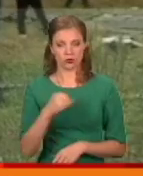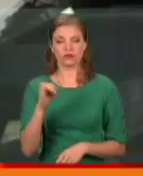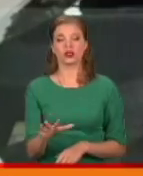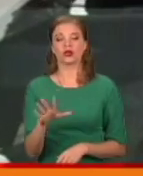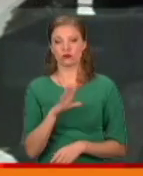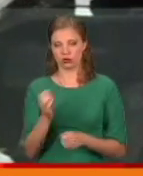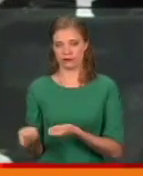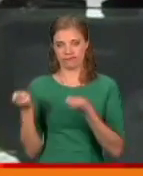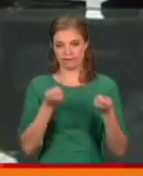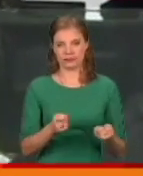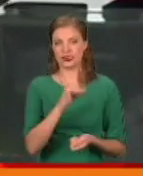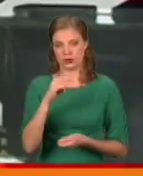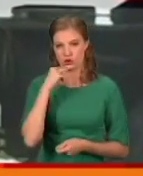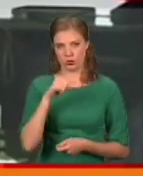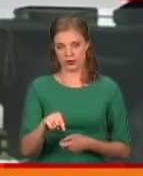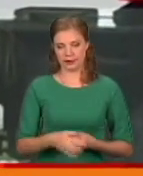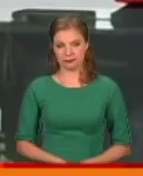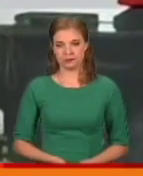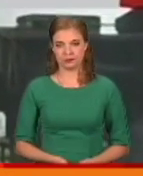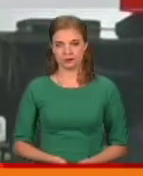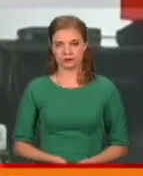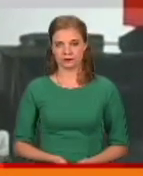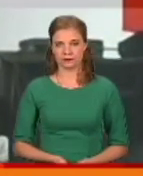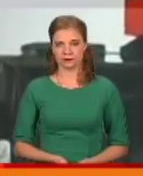був доправлений із Росії.